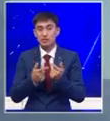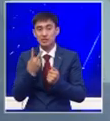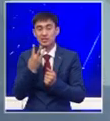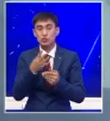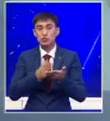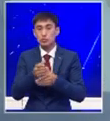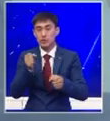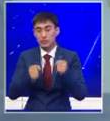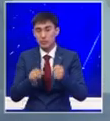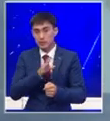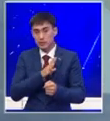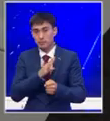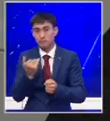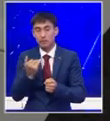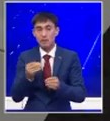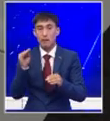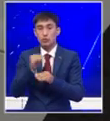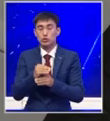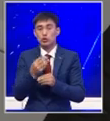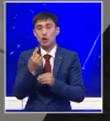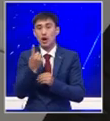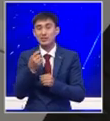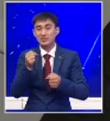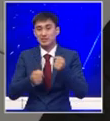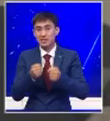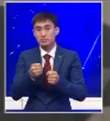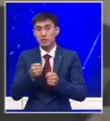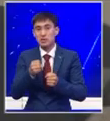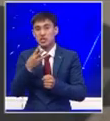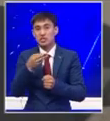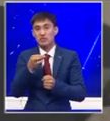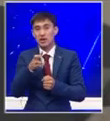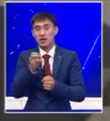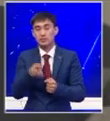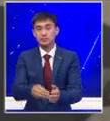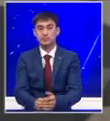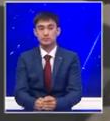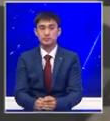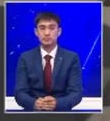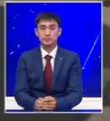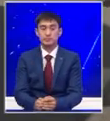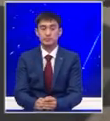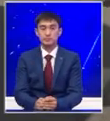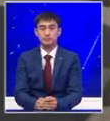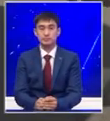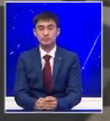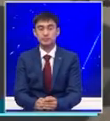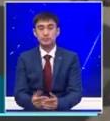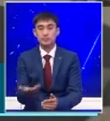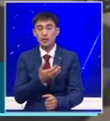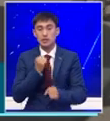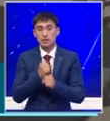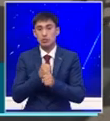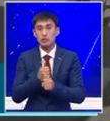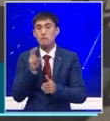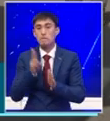служебных и р пополни е один транспорт марки chol В нашей работе